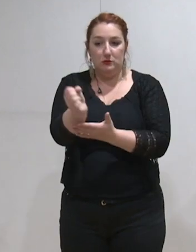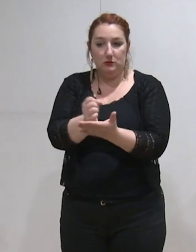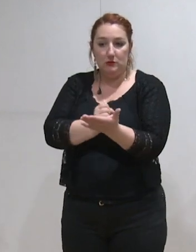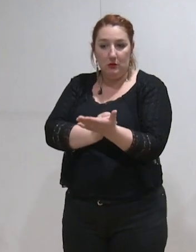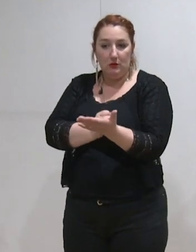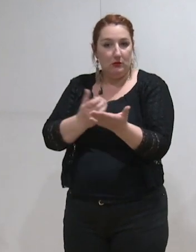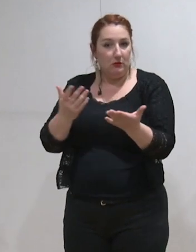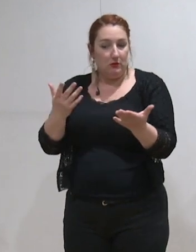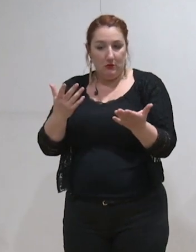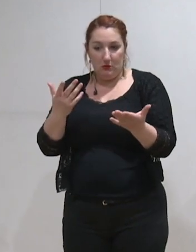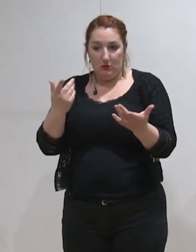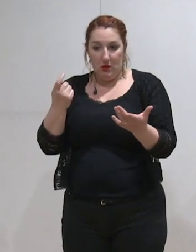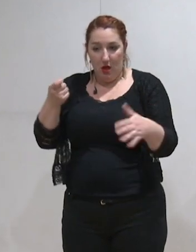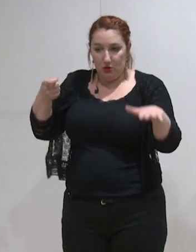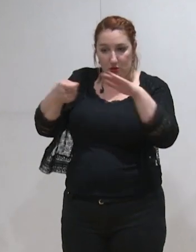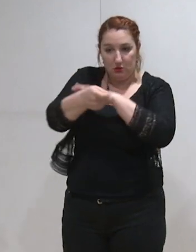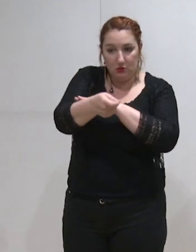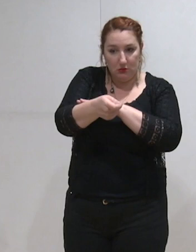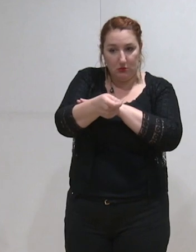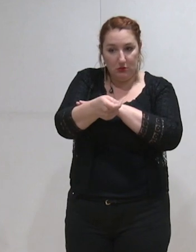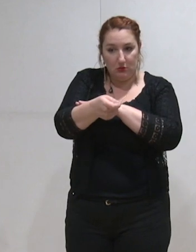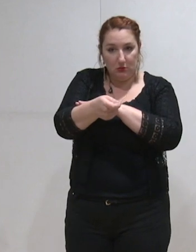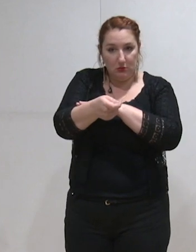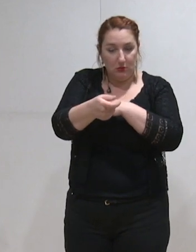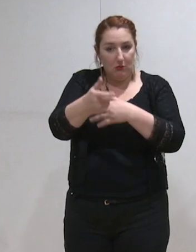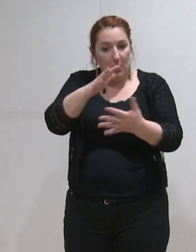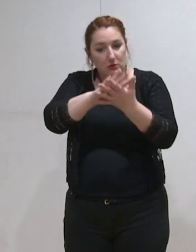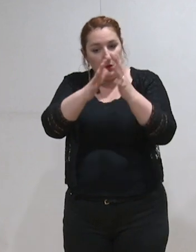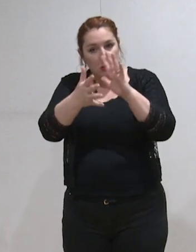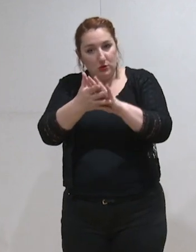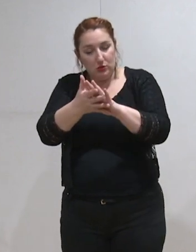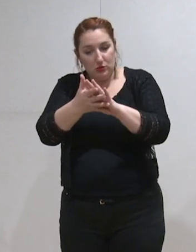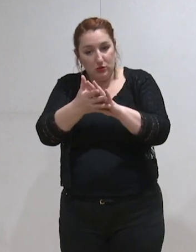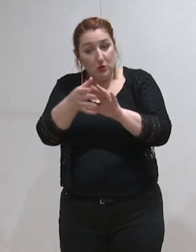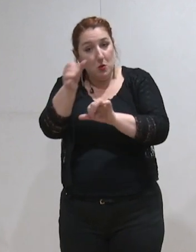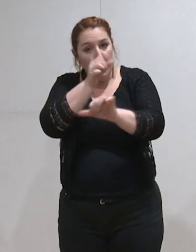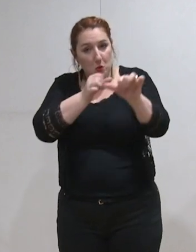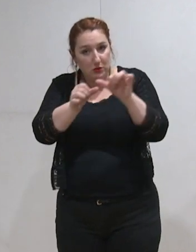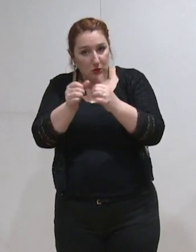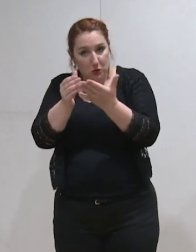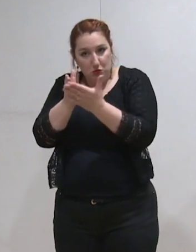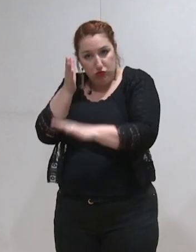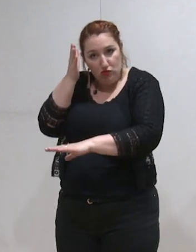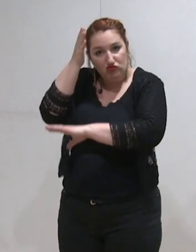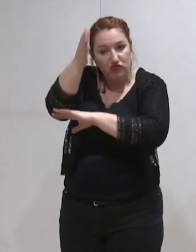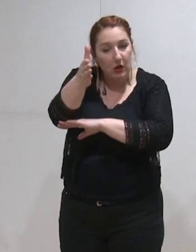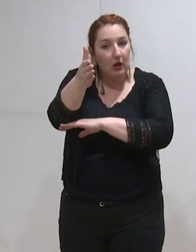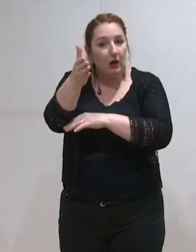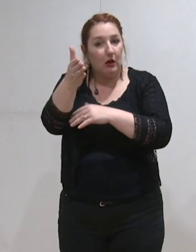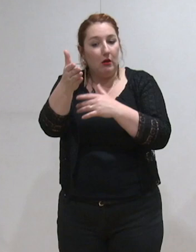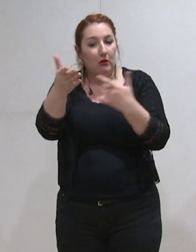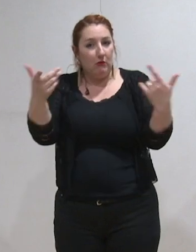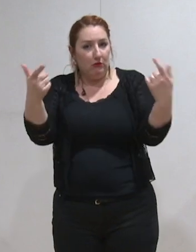l'argent les subventions données à une association ou à une action culturelle soit utilisé pour effectivement ce à quoi il